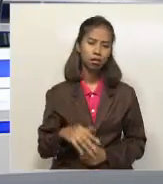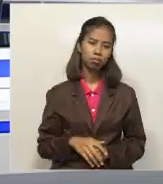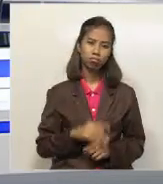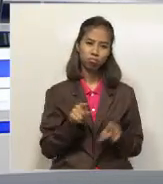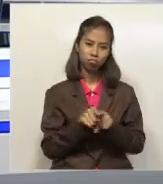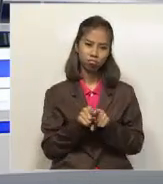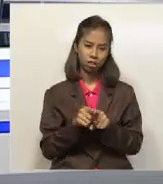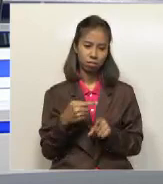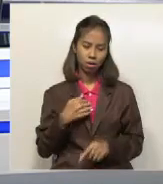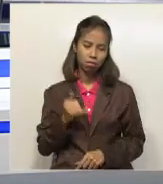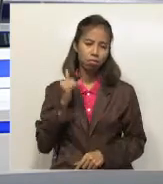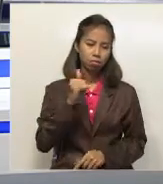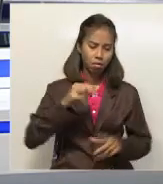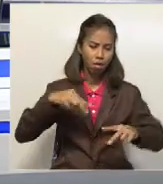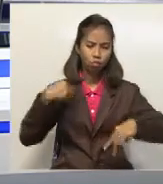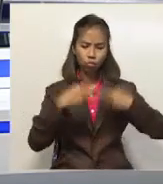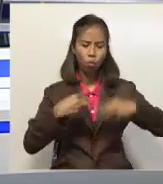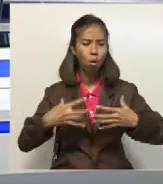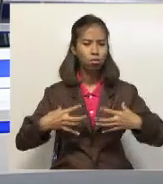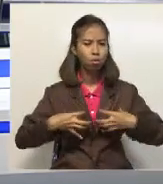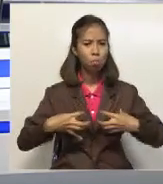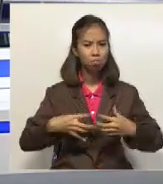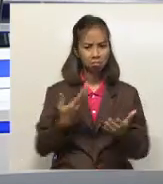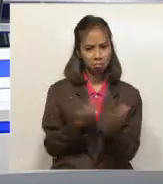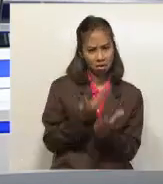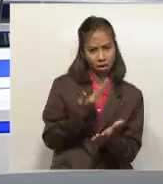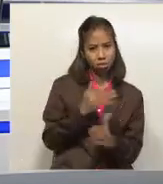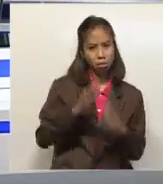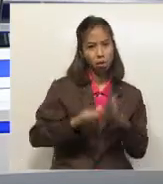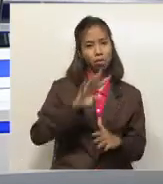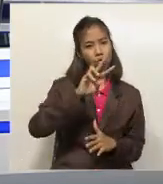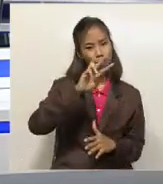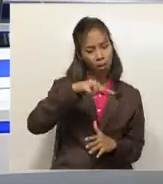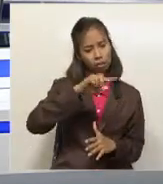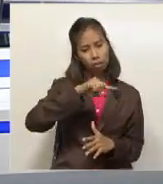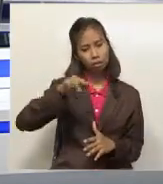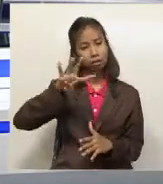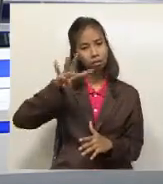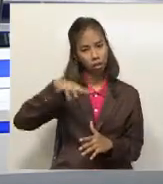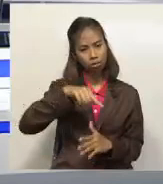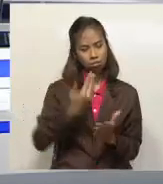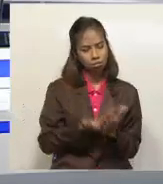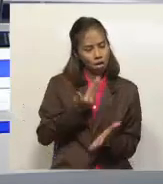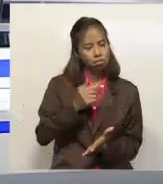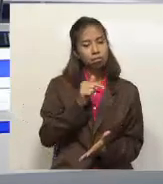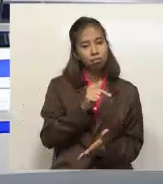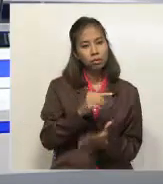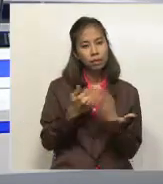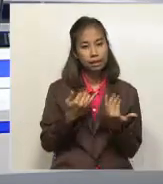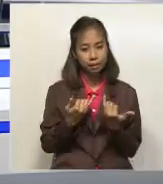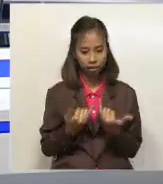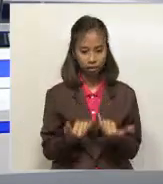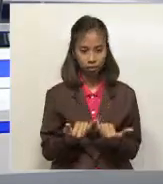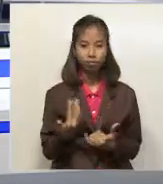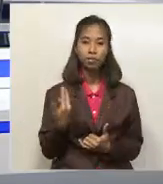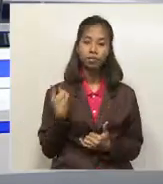รวจไม่ว่าจะเป็นการตรวจเมโมแกรมถ้าเป็นโรงพยาบาลเอกชนเนี่ยราคาจะอยู่ประมาณ 2,000 ถึง 4,000 บาทเป็นราคาที่ค่อนข้างสูงดังนั้นค่